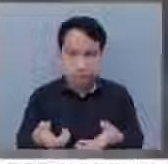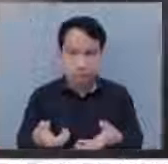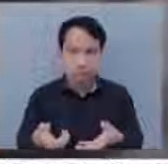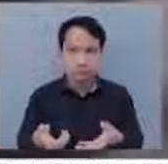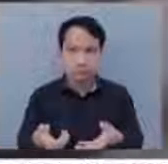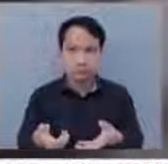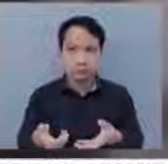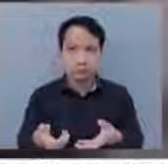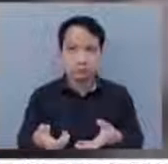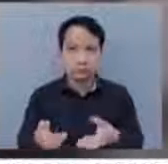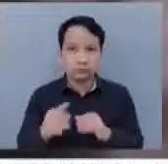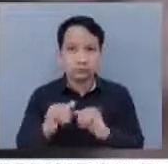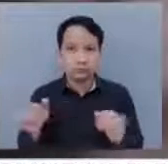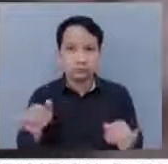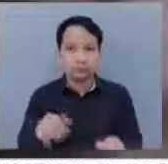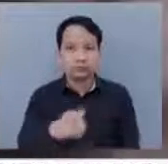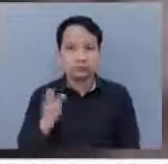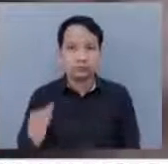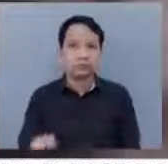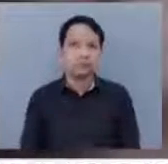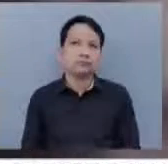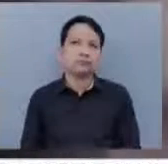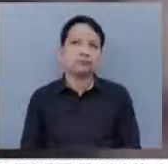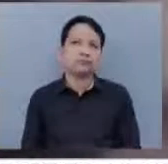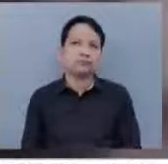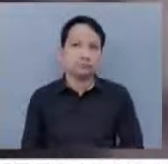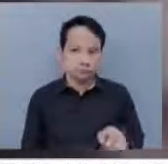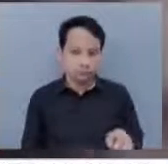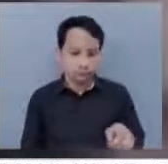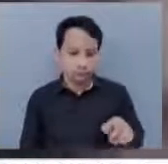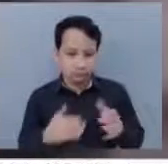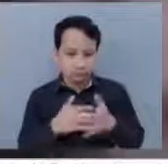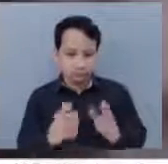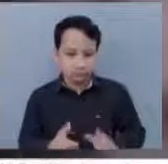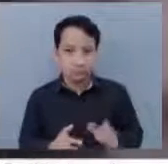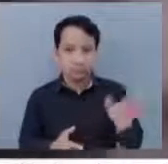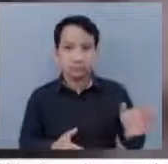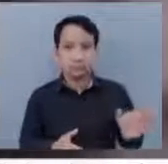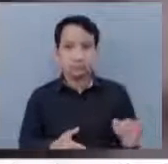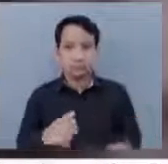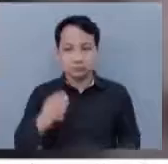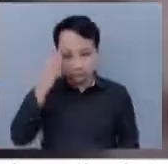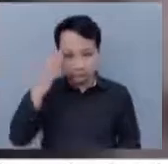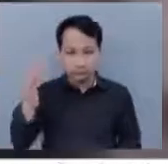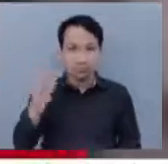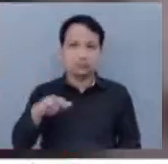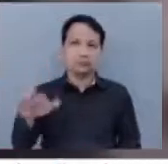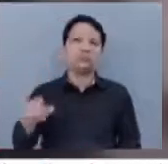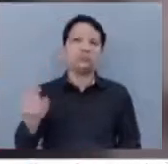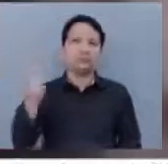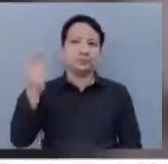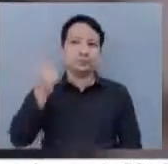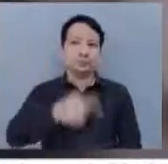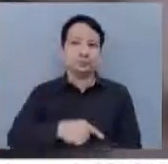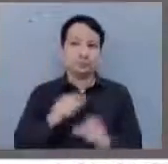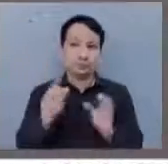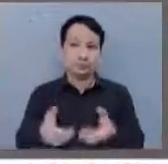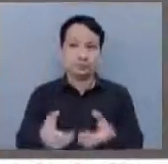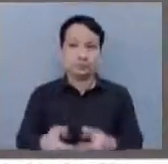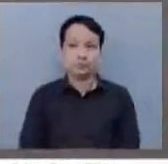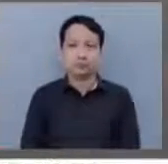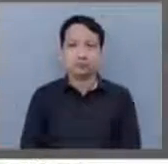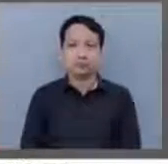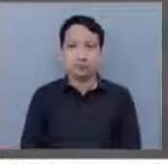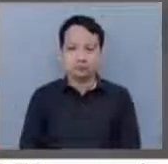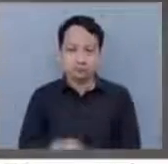lumusong. Napalusong din ang estudyanteng ito sa Nagbalon, Marilao, Bulacan sa kanyang unang araw sa klase. Kwento ng ina na si